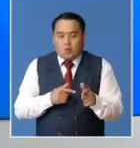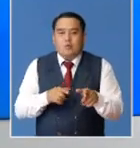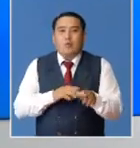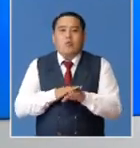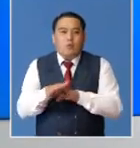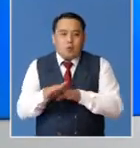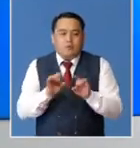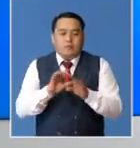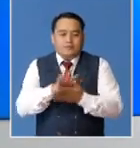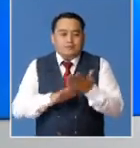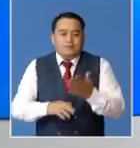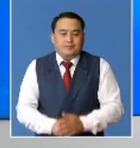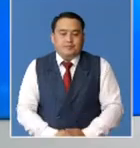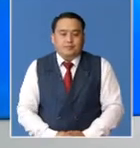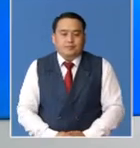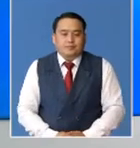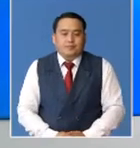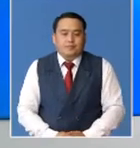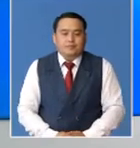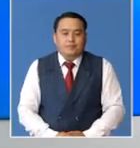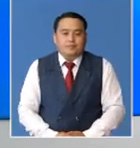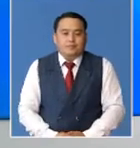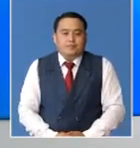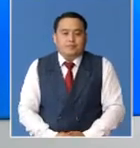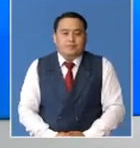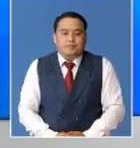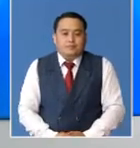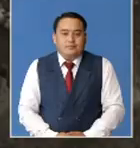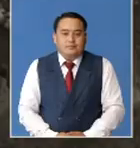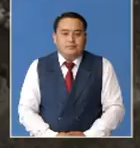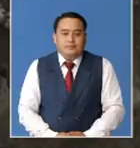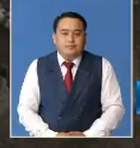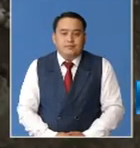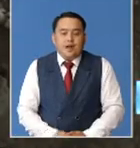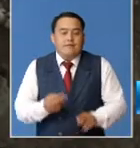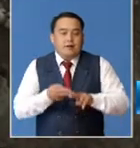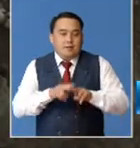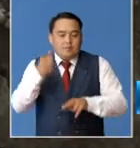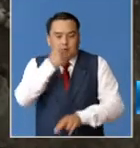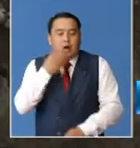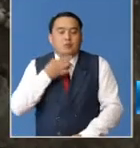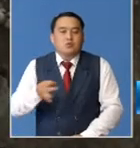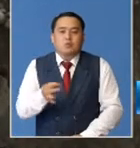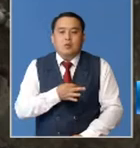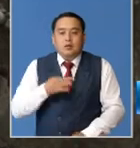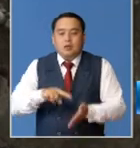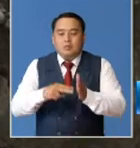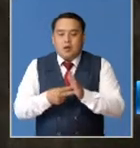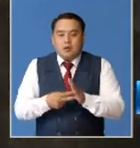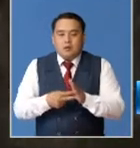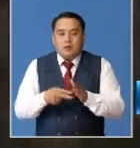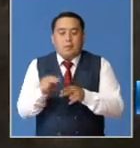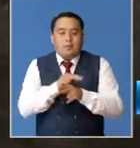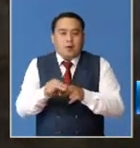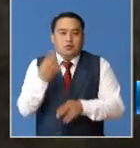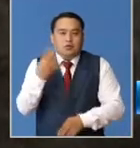подготовка к холодам? Узнавал наш корреспондент Ануар Амангельдинов. В этом году властями Алматинской области запланировано починить